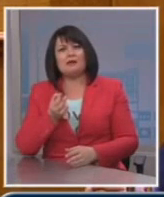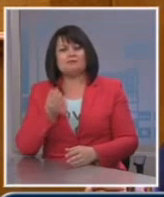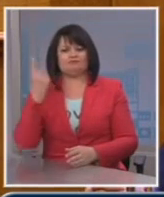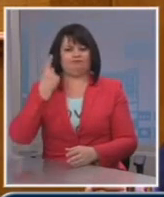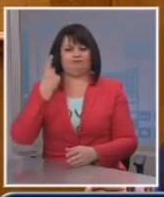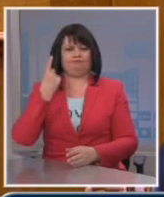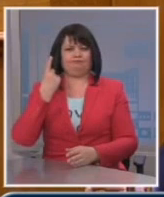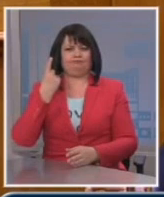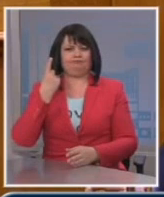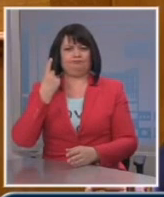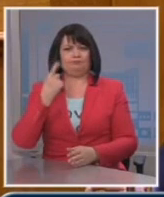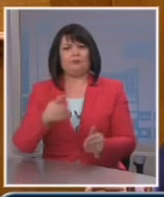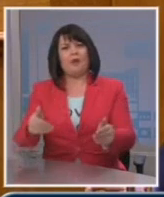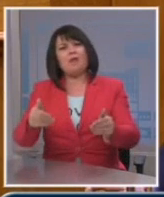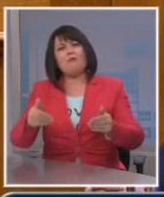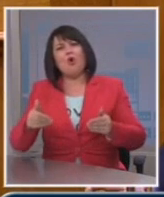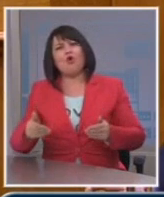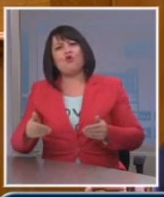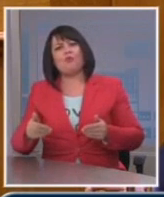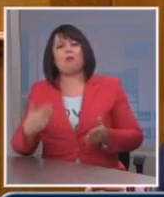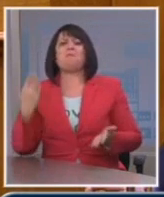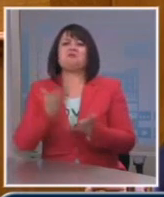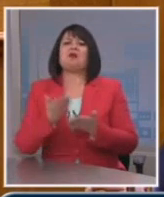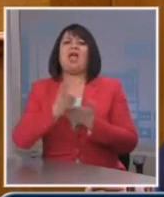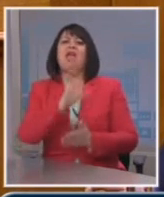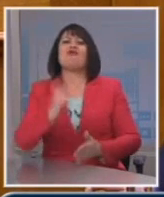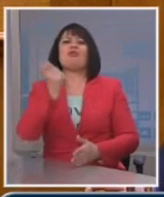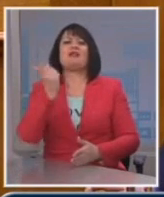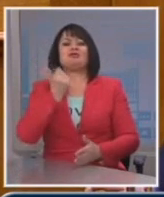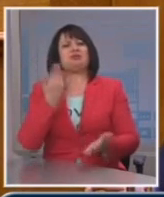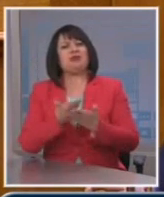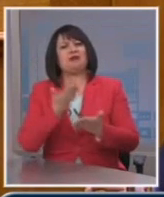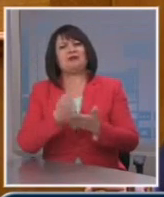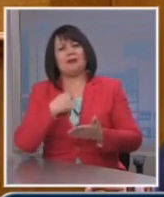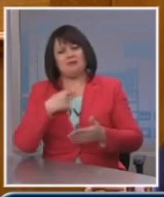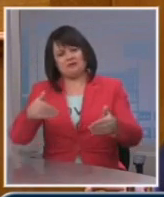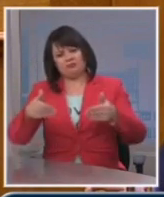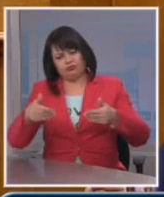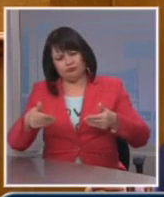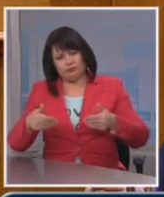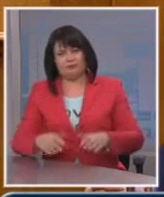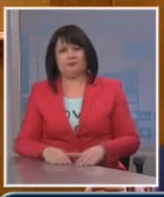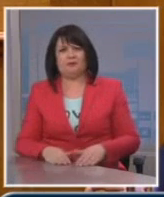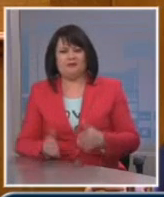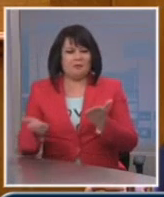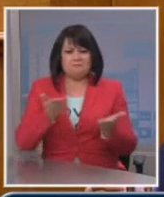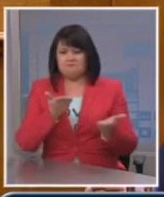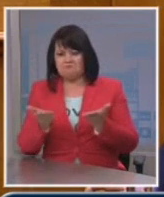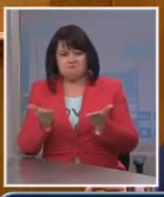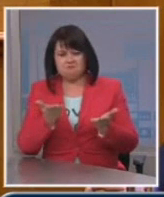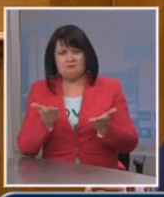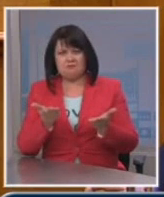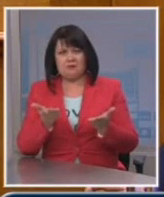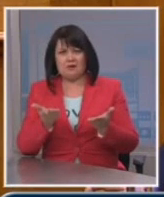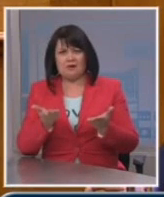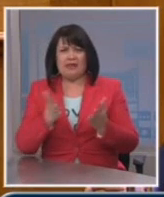ότι υποχωρούμε έναντι των απαιτήσεων των δανειστών. Ένας διεισμός ο